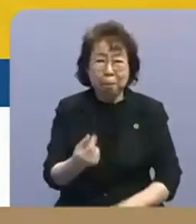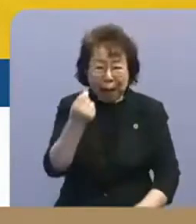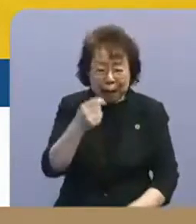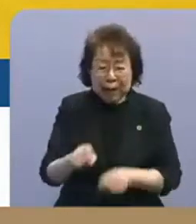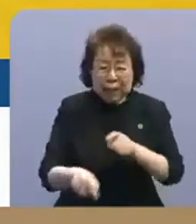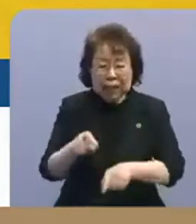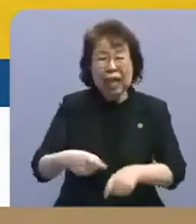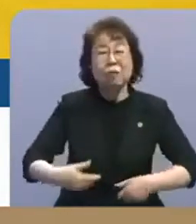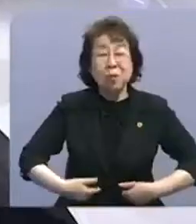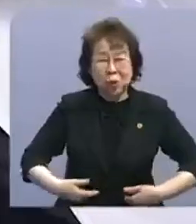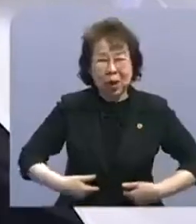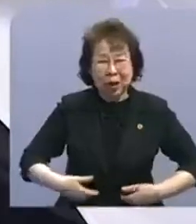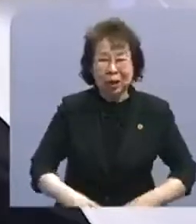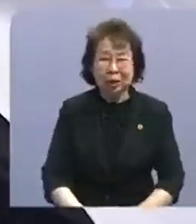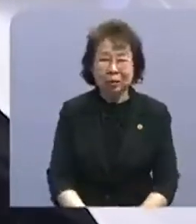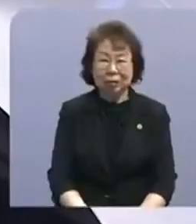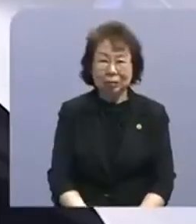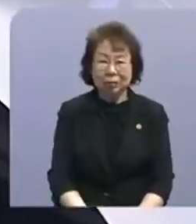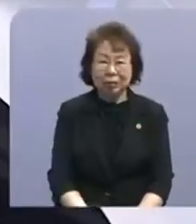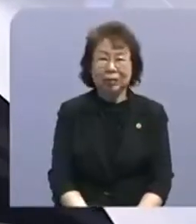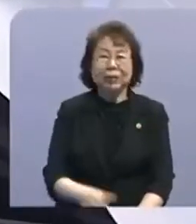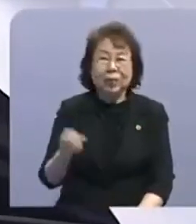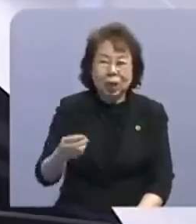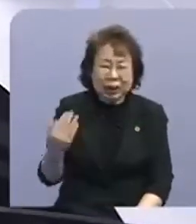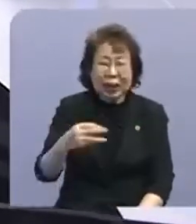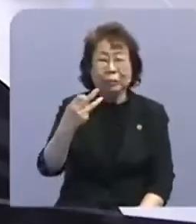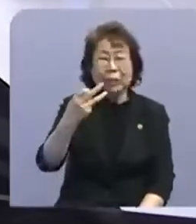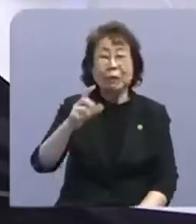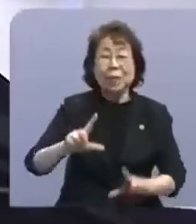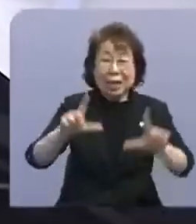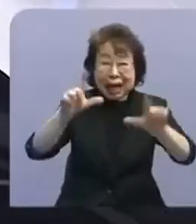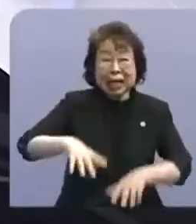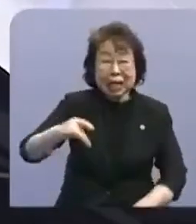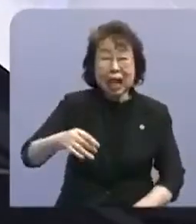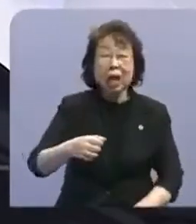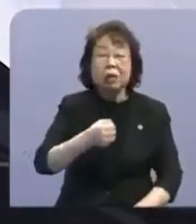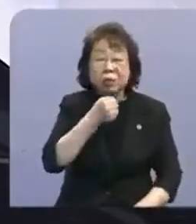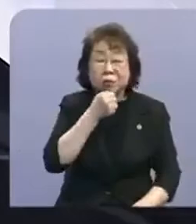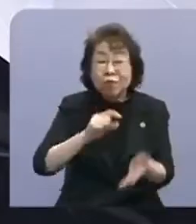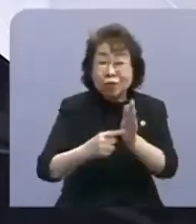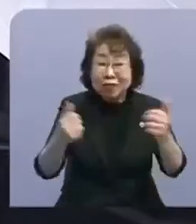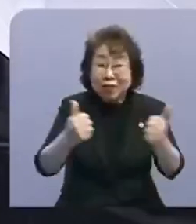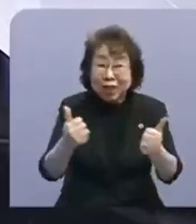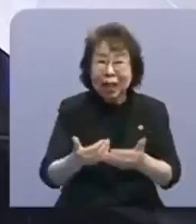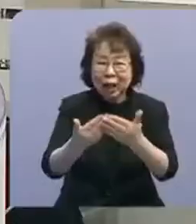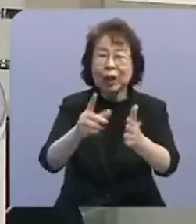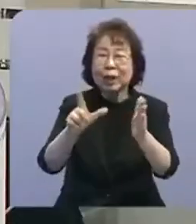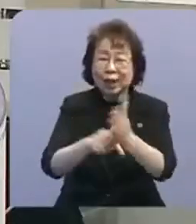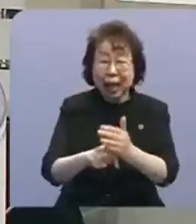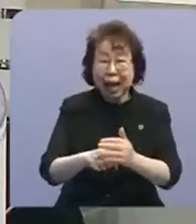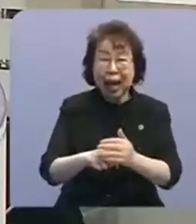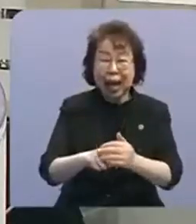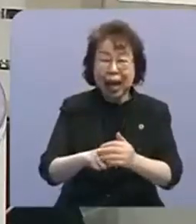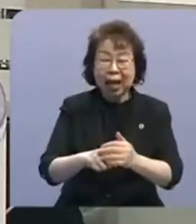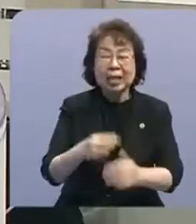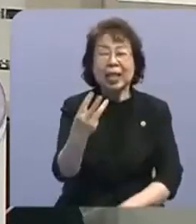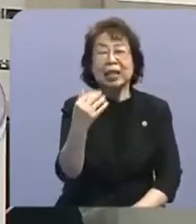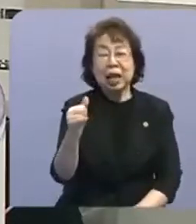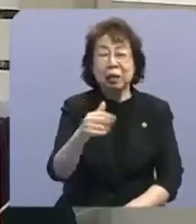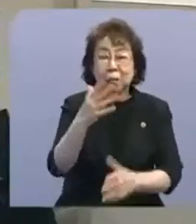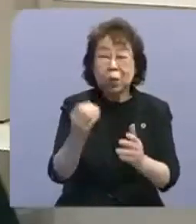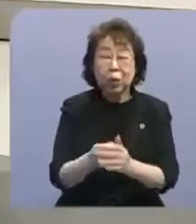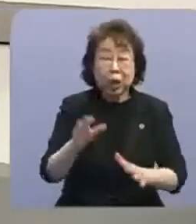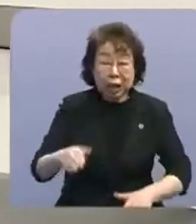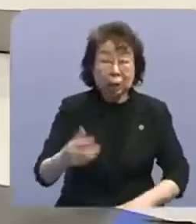시행을 해야 되고. 앞서 지난 13일 첫 생방송 TV 토론회에서 정책 대결을 벌인 후보들은